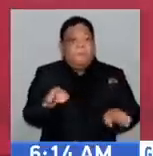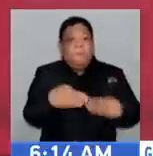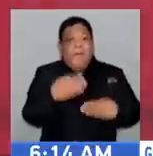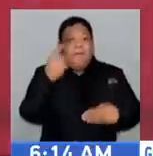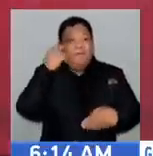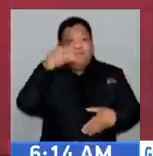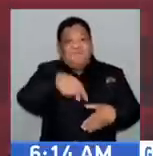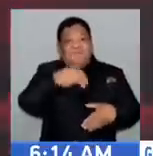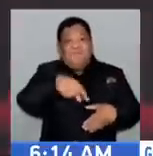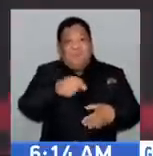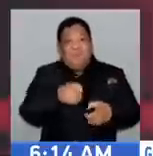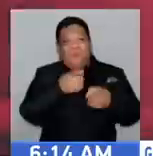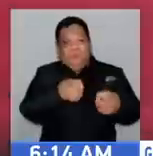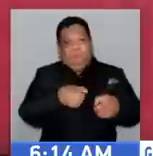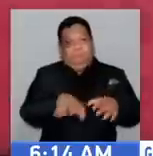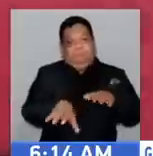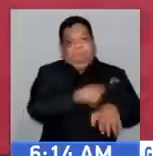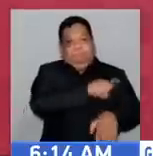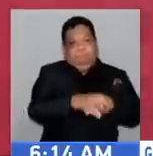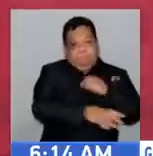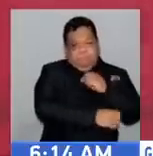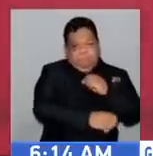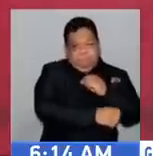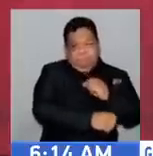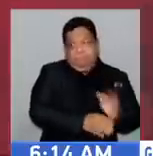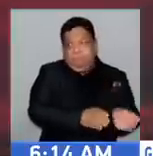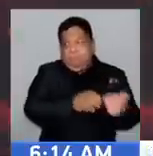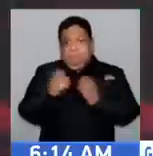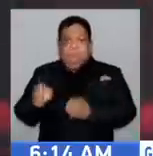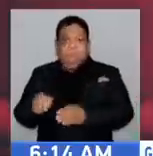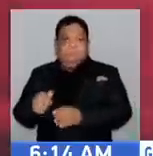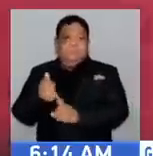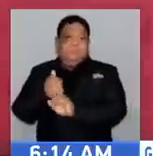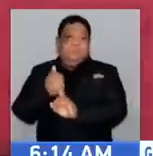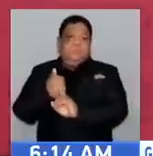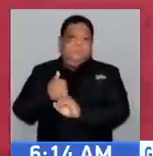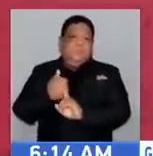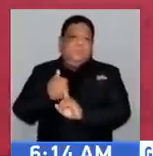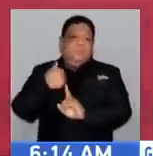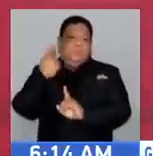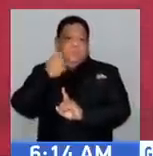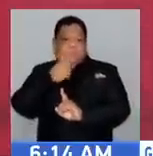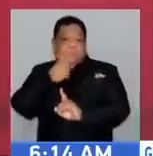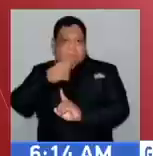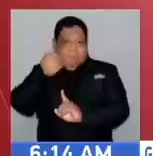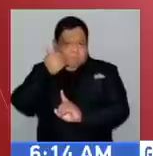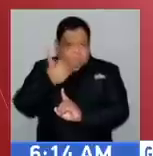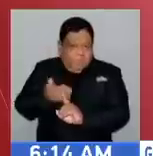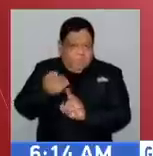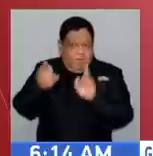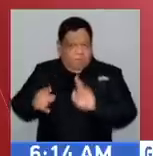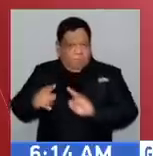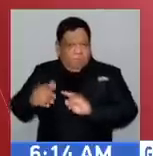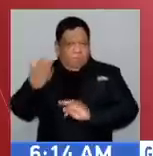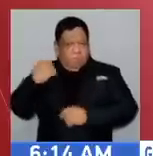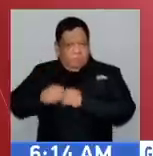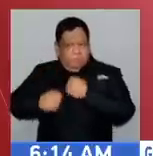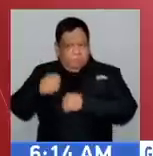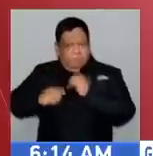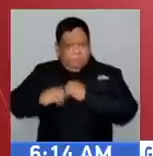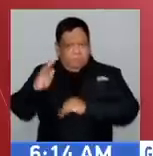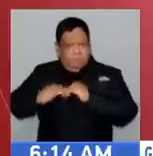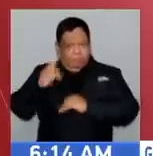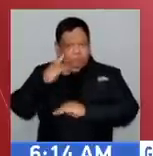pagguho ng isang dating minahan ng dolomite. Yan ang unang balita ng host ng At Home with GMA Regional TV na si Cyril